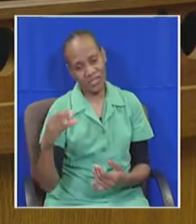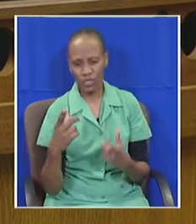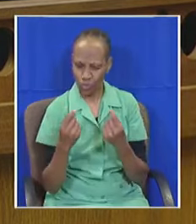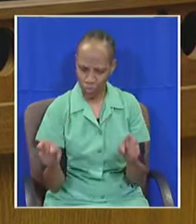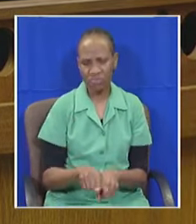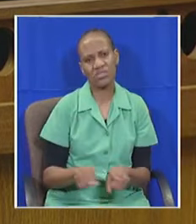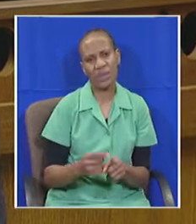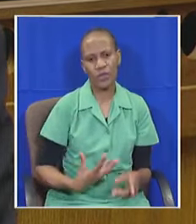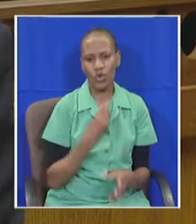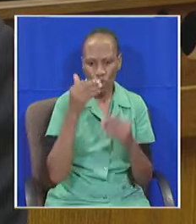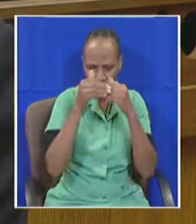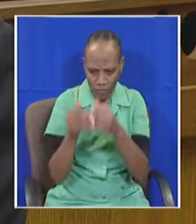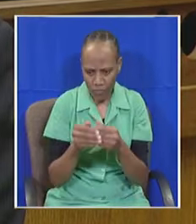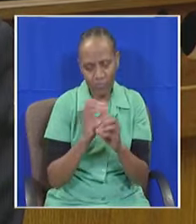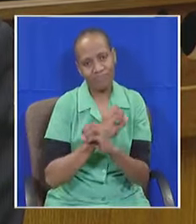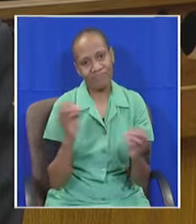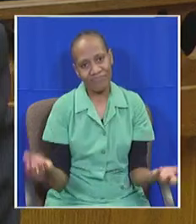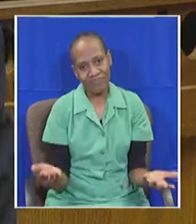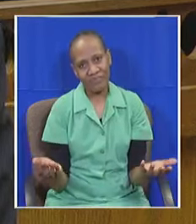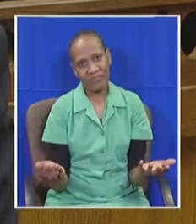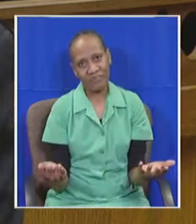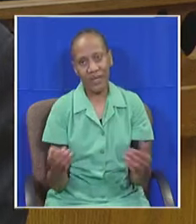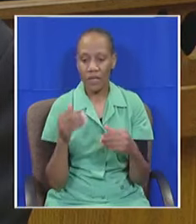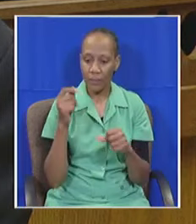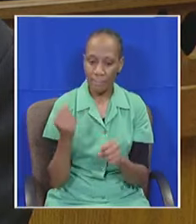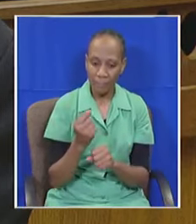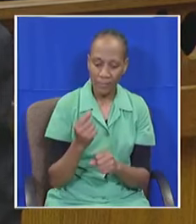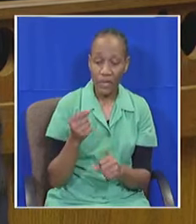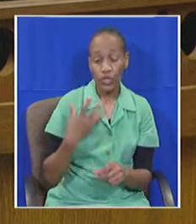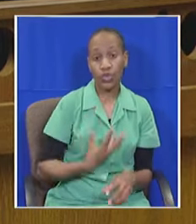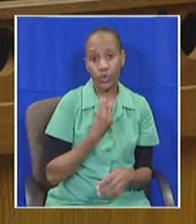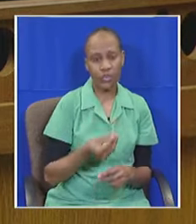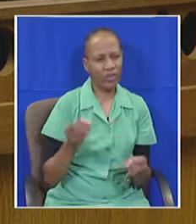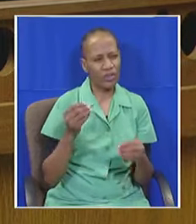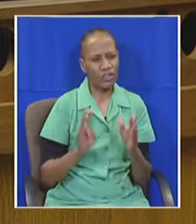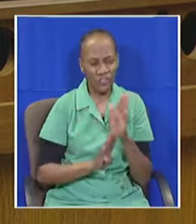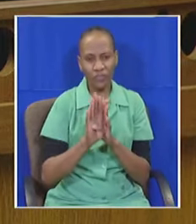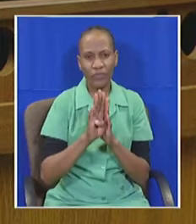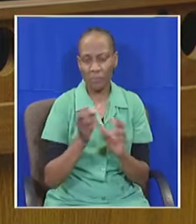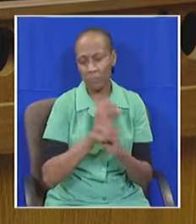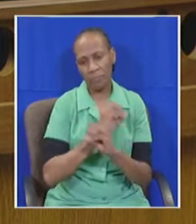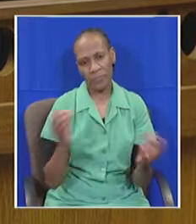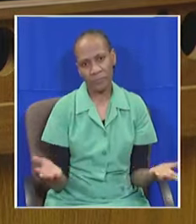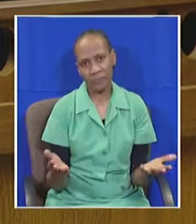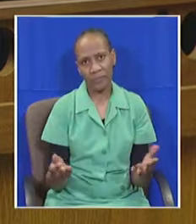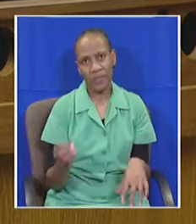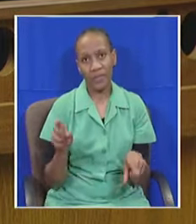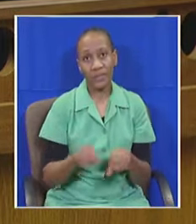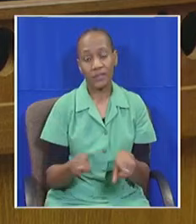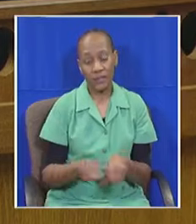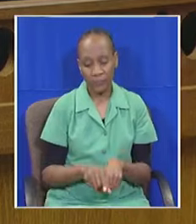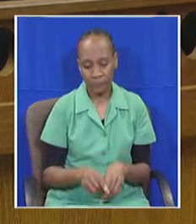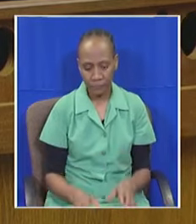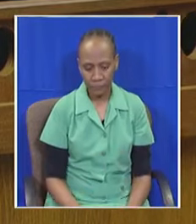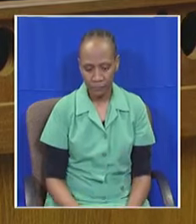basic education equal to bull-derived manure and keeping them in the dark ages. Die ANC is 'n kader employing het mense wat meestal